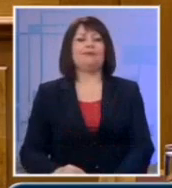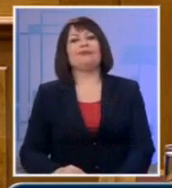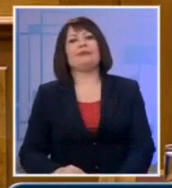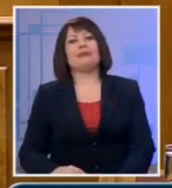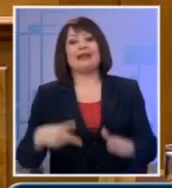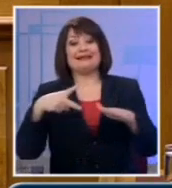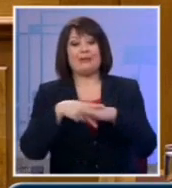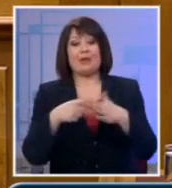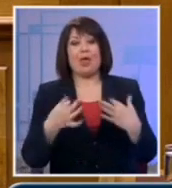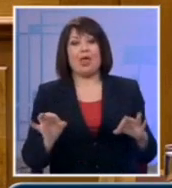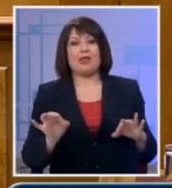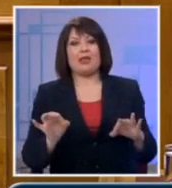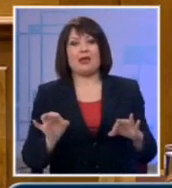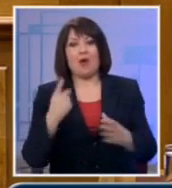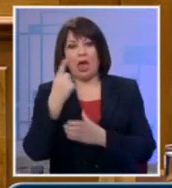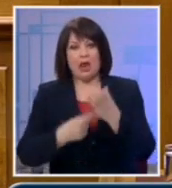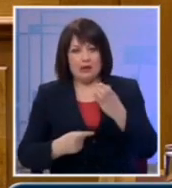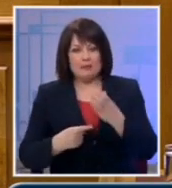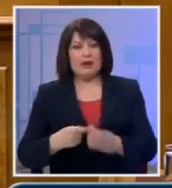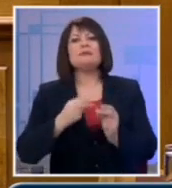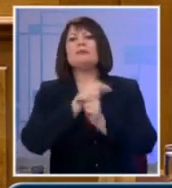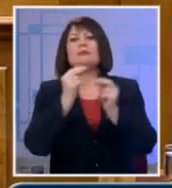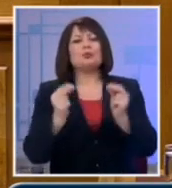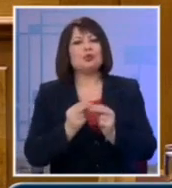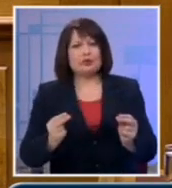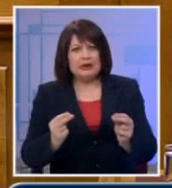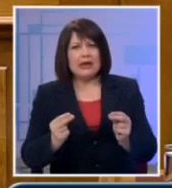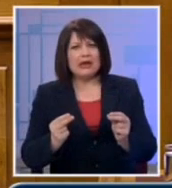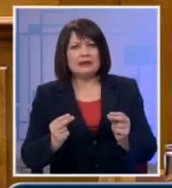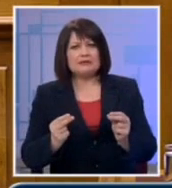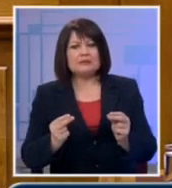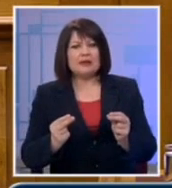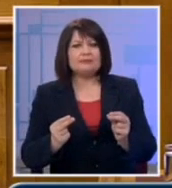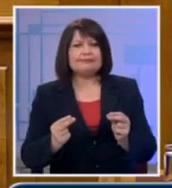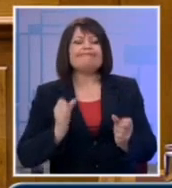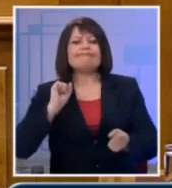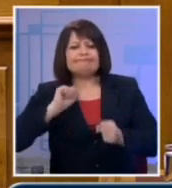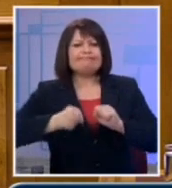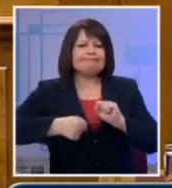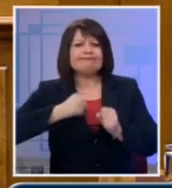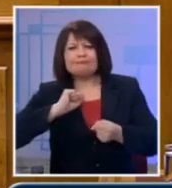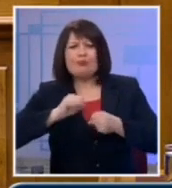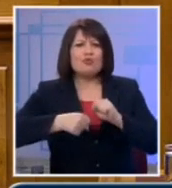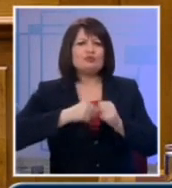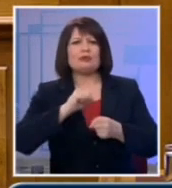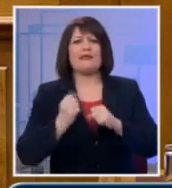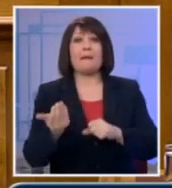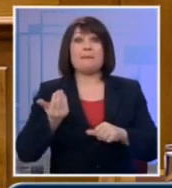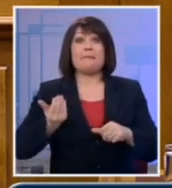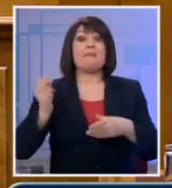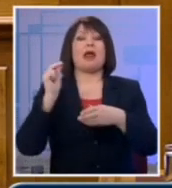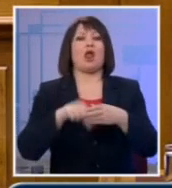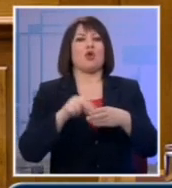Ταμιακό έλλειμμα που βεβαίως δημιούργησε τόσο η απεγνωσμένη προσπάθεια προεκλογικά